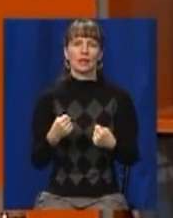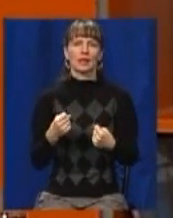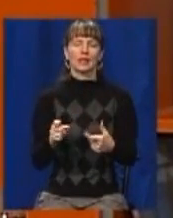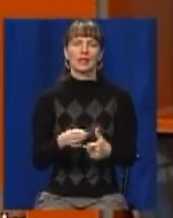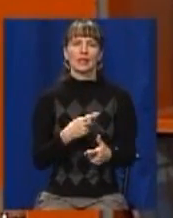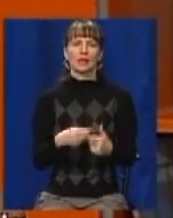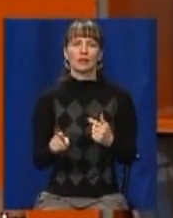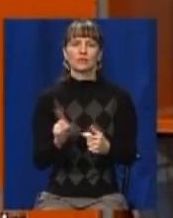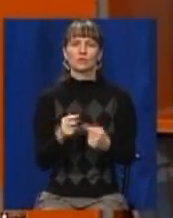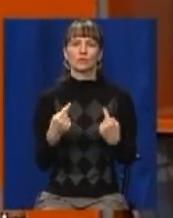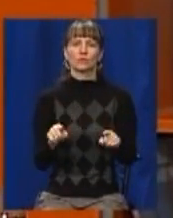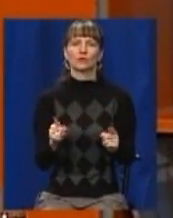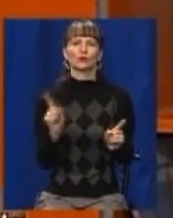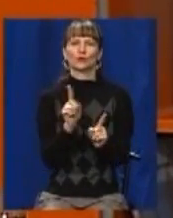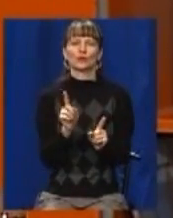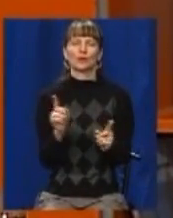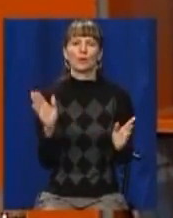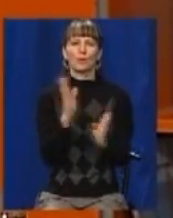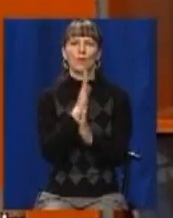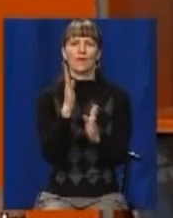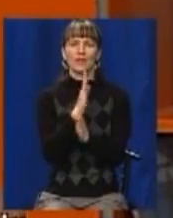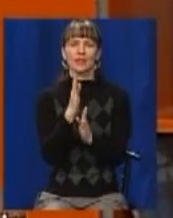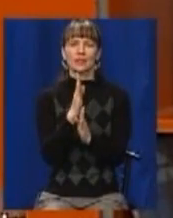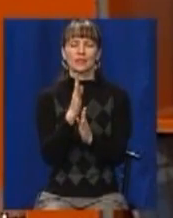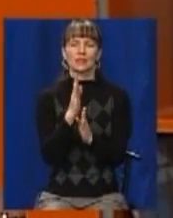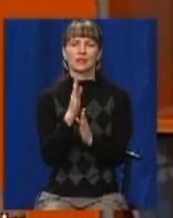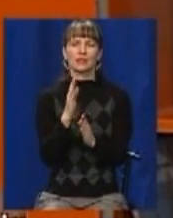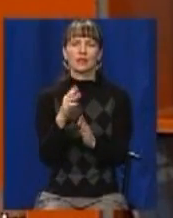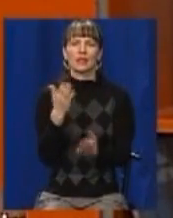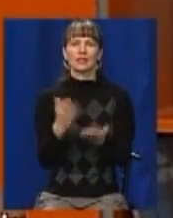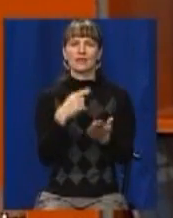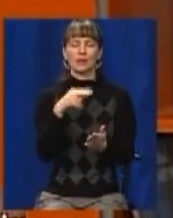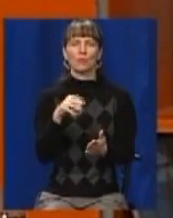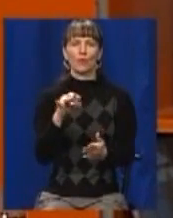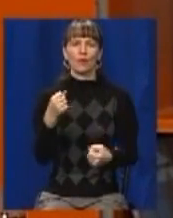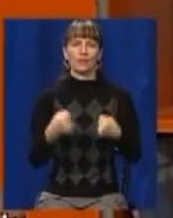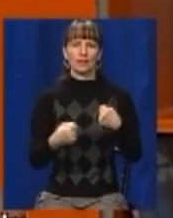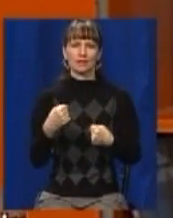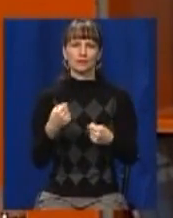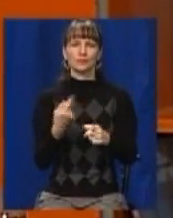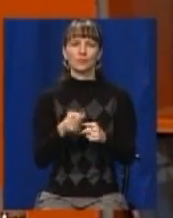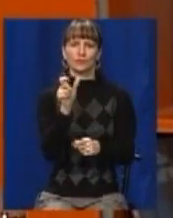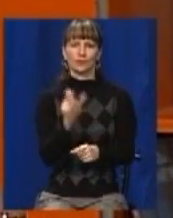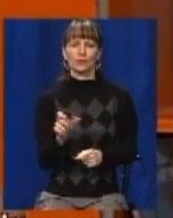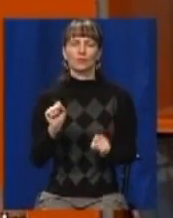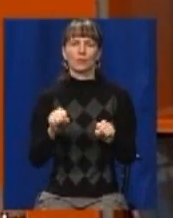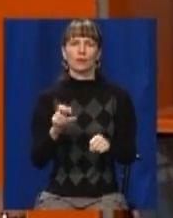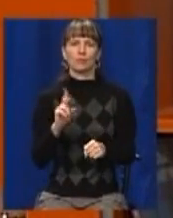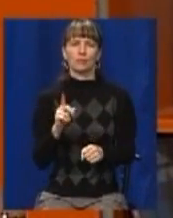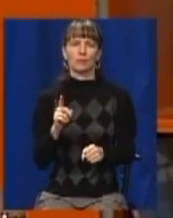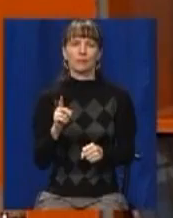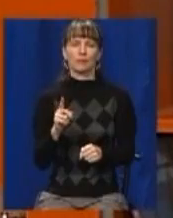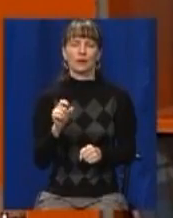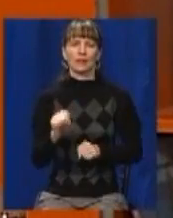або що. Щось таке повітряне. Щось, якщо щось говорити повітряне, про автомобілі, да? То це люди могли би